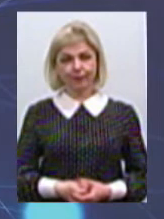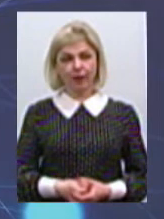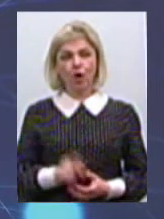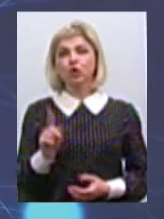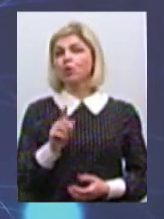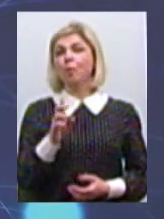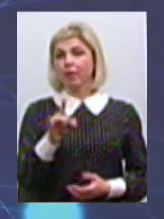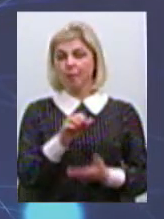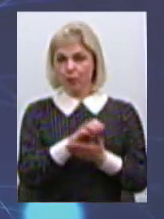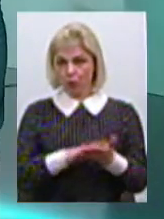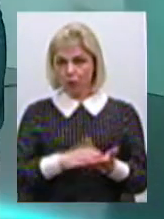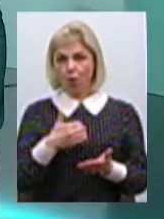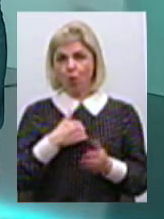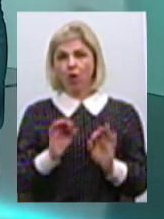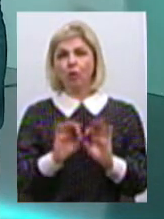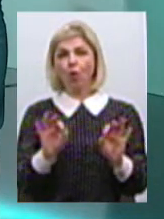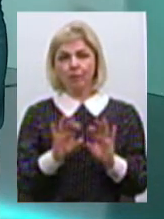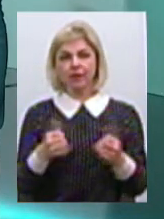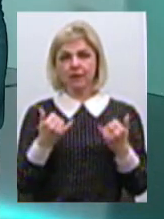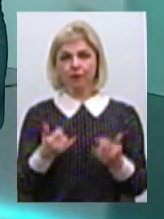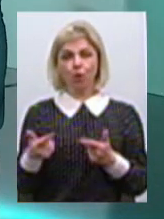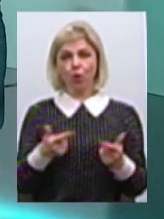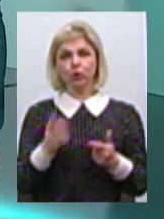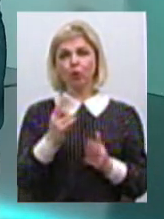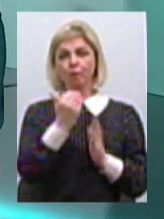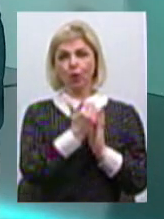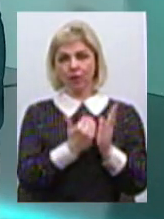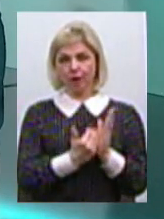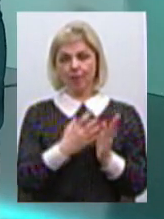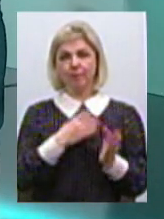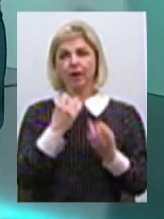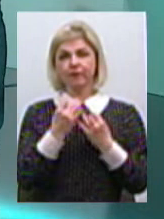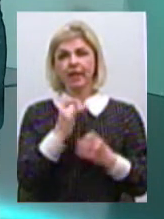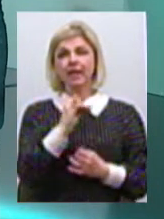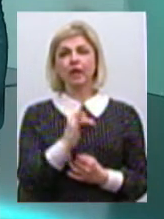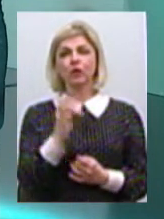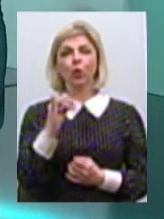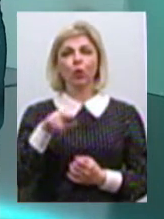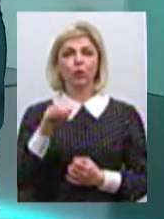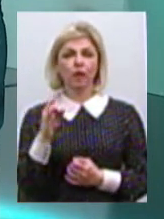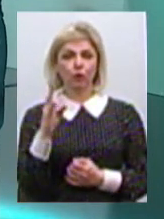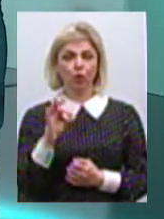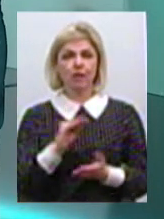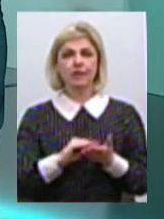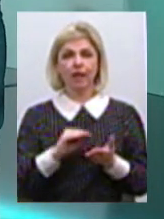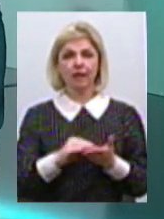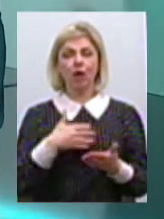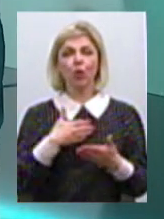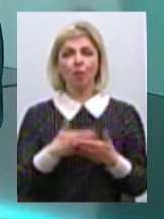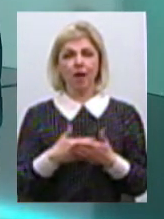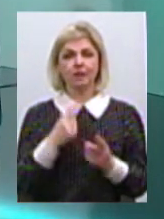продовжити, я хочу запропонувати коментар. Сьогодні, готуючи до програми, ми поспілкувалися з Іриною Руденко, секретарем громадської ради